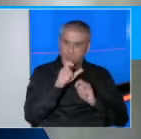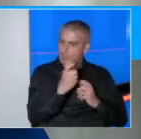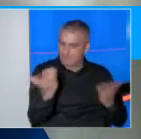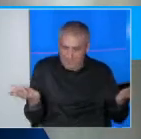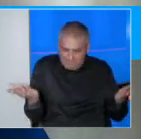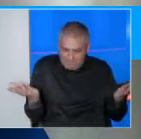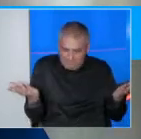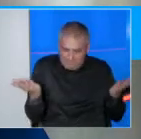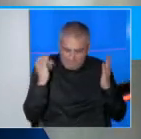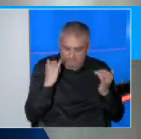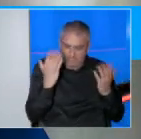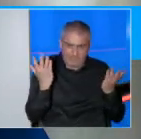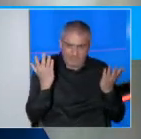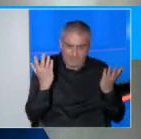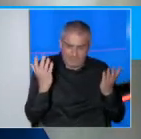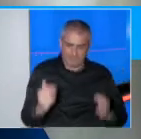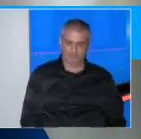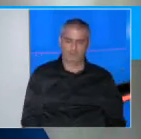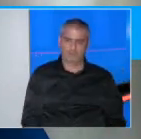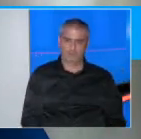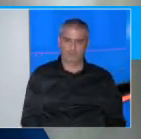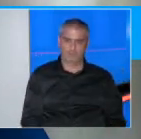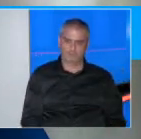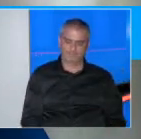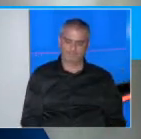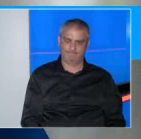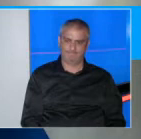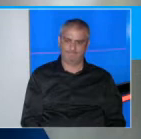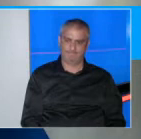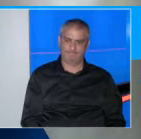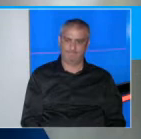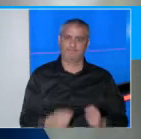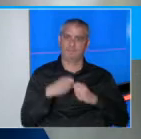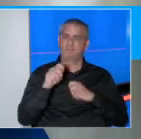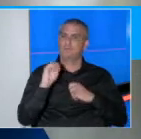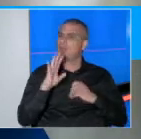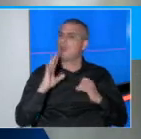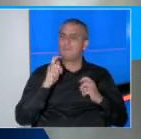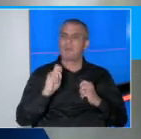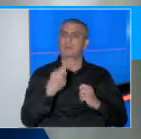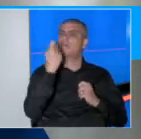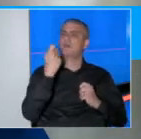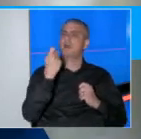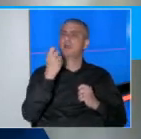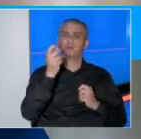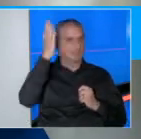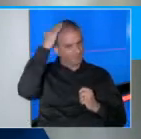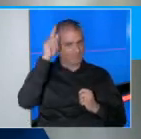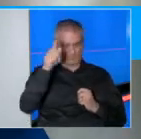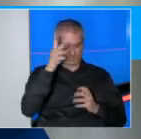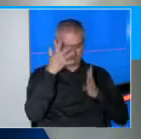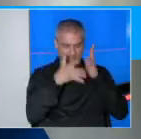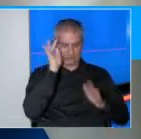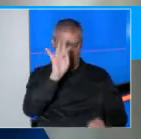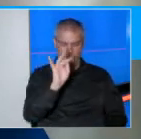הדוגמה, את התמונה שלו ישימו כראש ממשלה בכל מיני מקומות. כן, הדברים שלך ברורים, חבר הכנסת מלכיאלי, למה דווקא את נפתלי בנט אתם